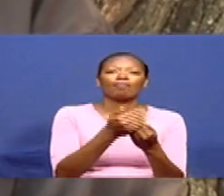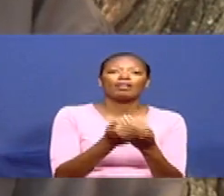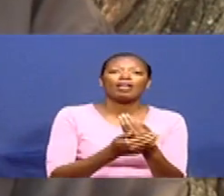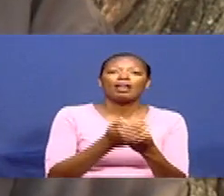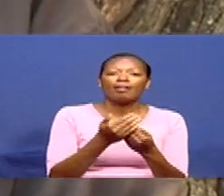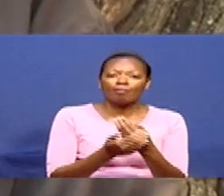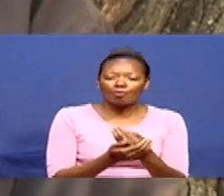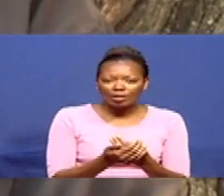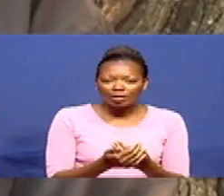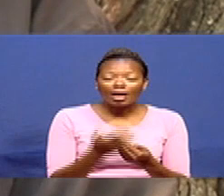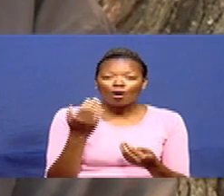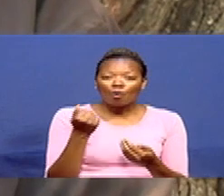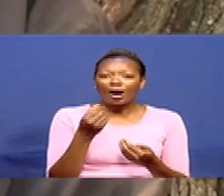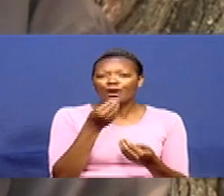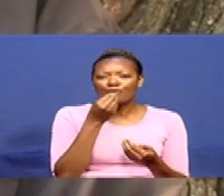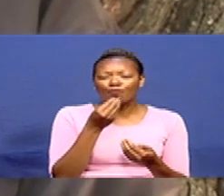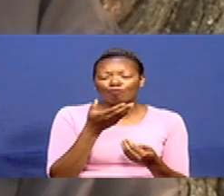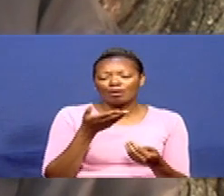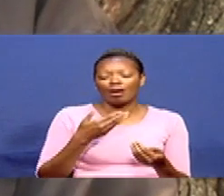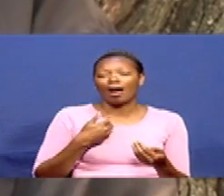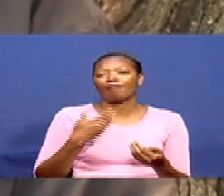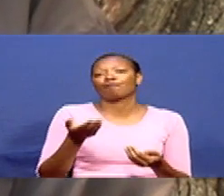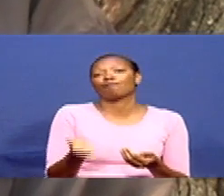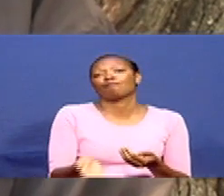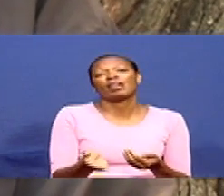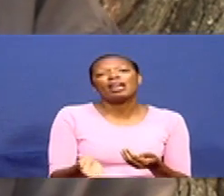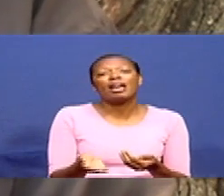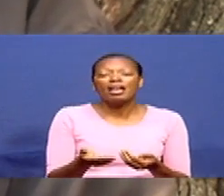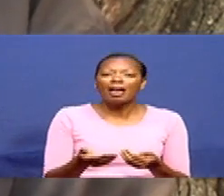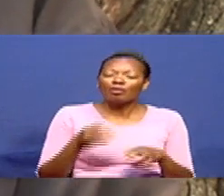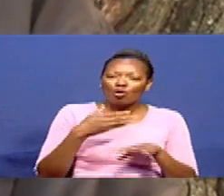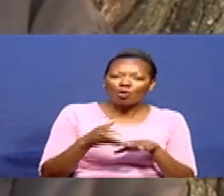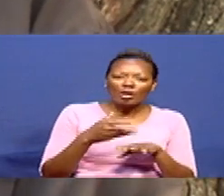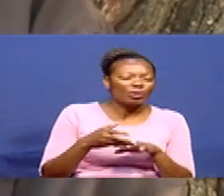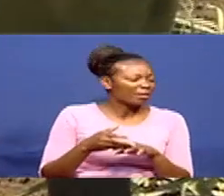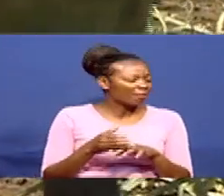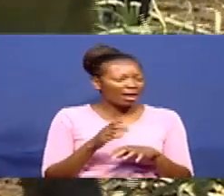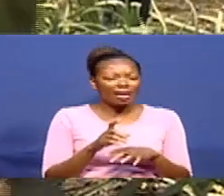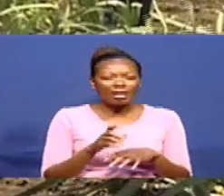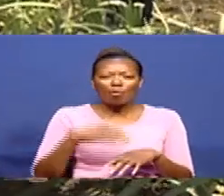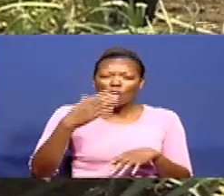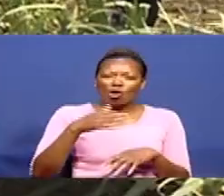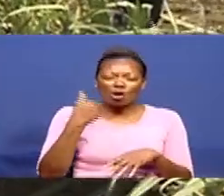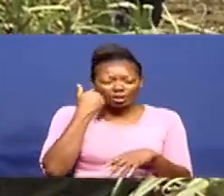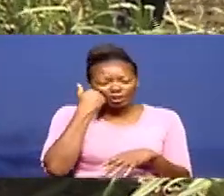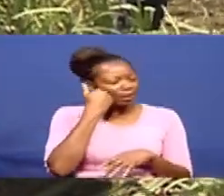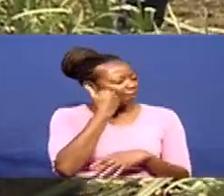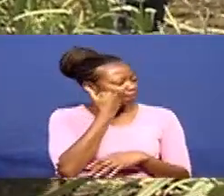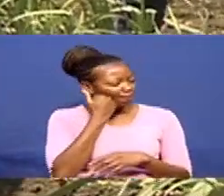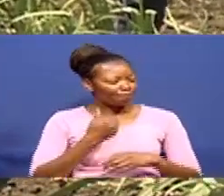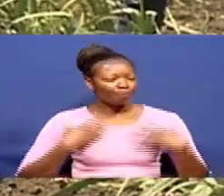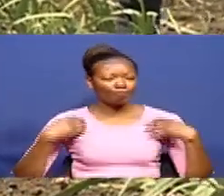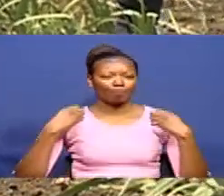ile nini expenses mingi ya hizo kuku, na huwa hasina magonjwa mingi. Hapo awali